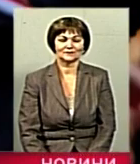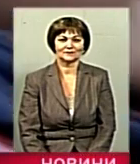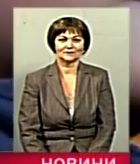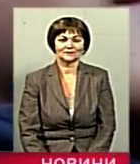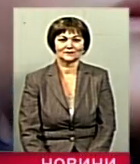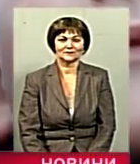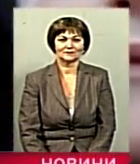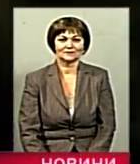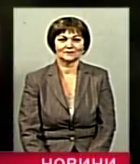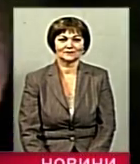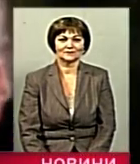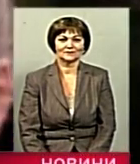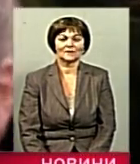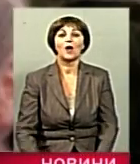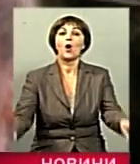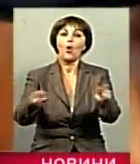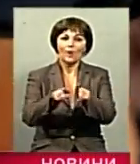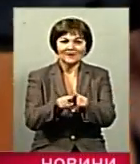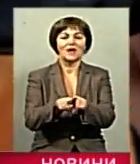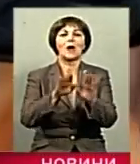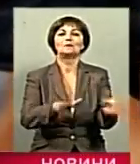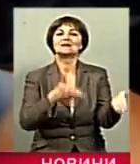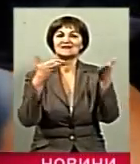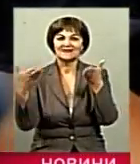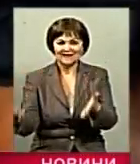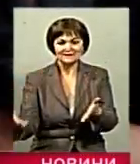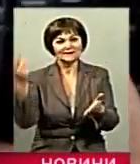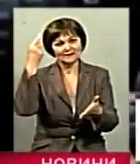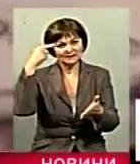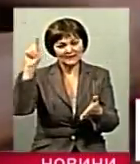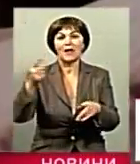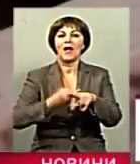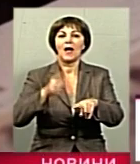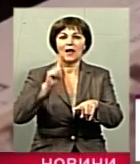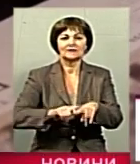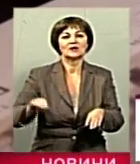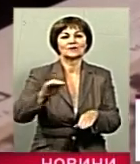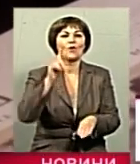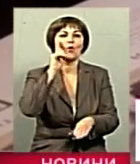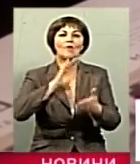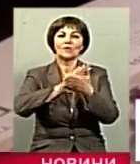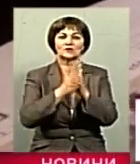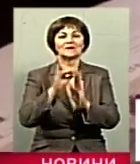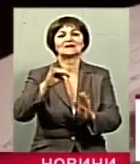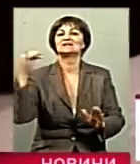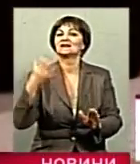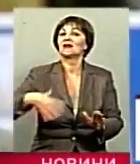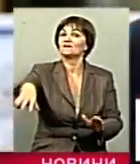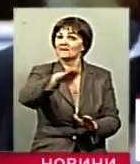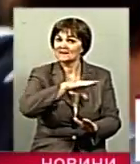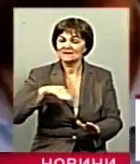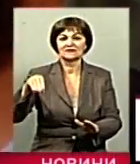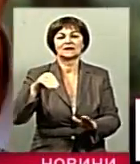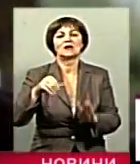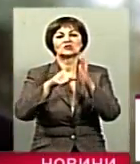Це моє місто. Ось так презентацією практичних ідей, як зробити Житомир комфортнішим та цікавішим для всіх, півроку тому